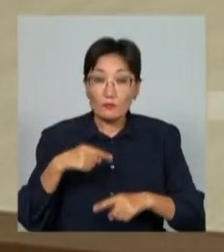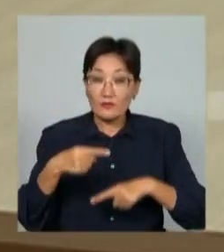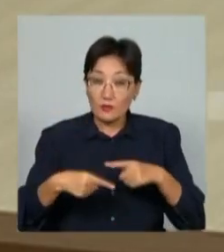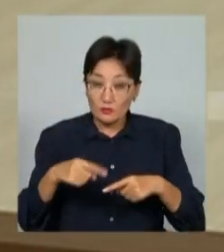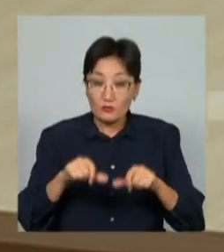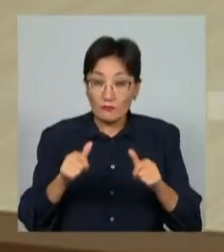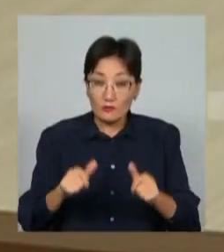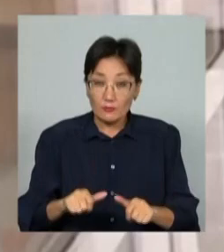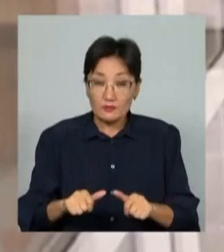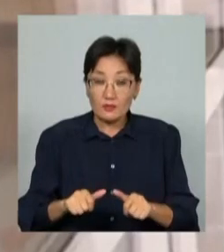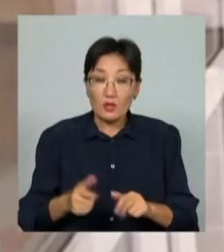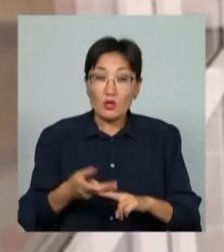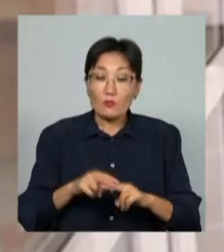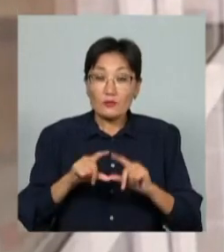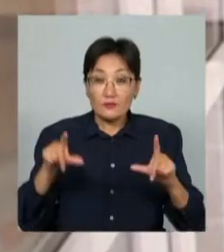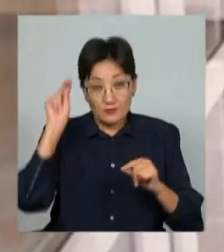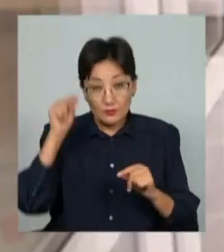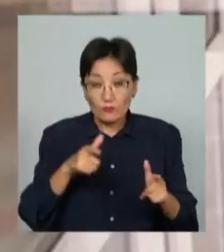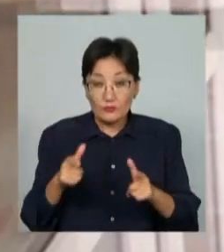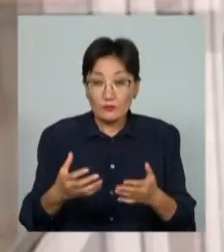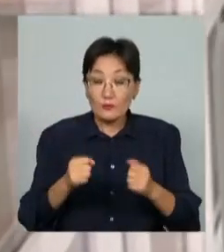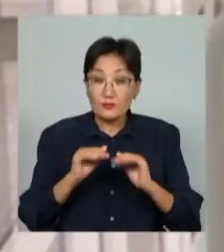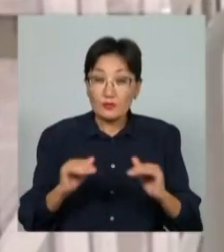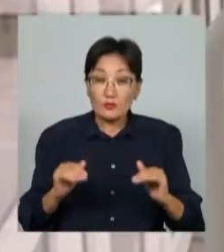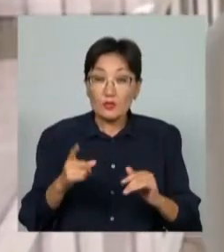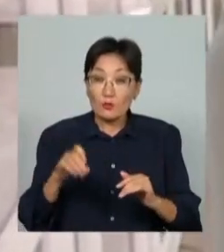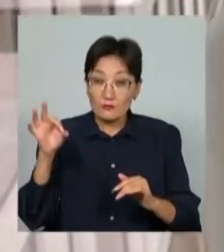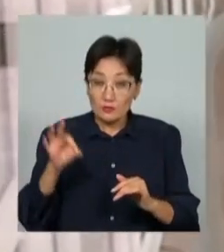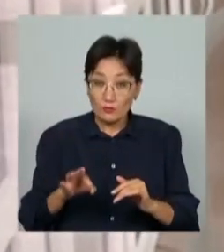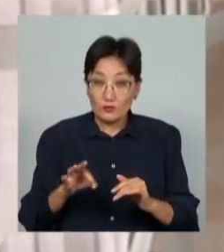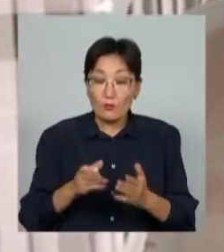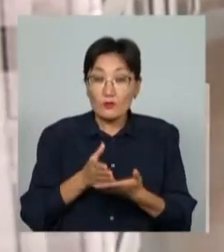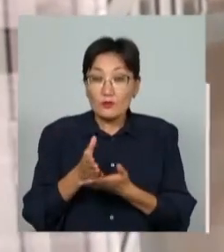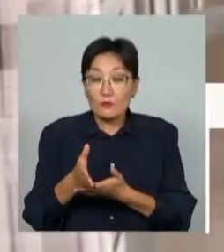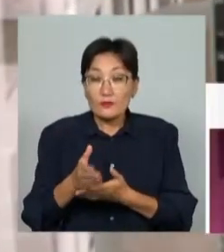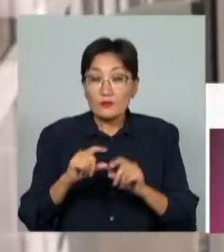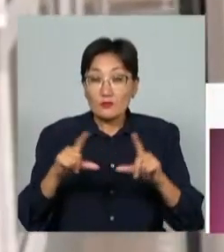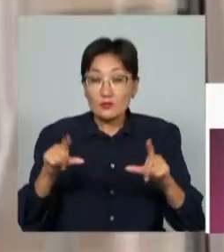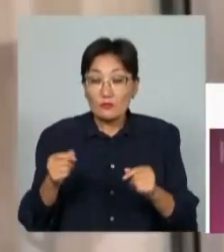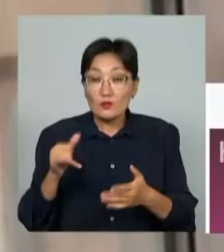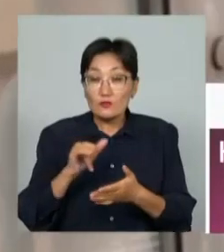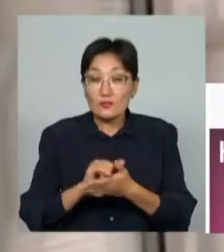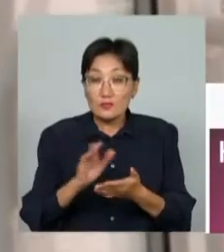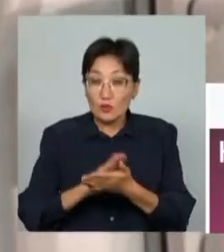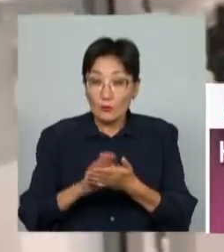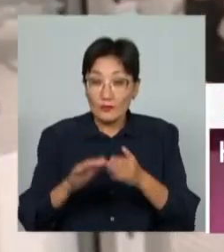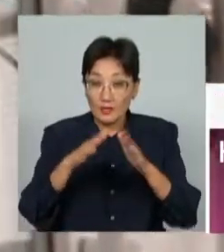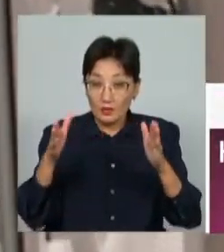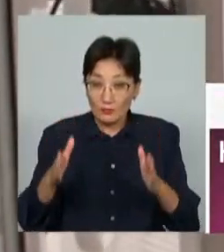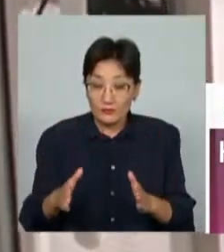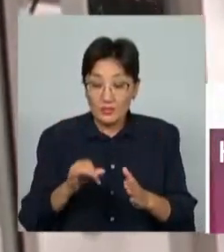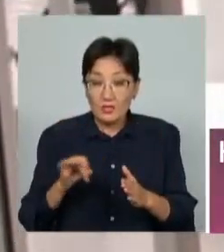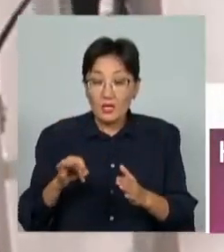традиционном формате. Эта школа готова к приему учеников на 100%. При входе в учебное заведение установлена дезинфекционная арка